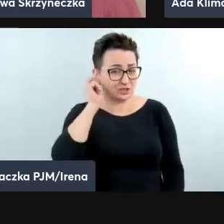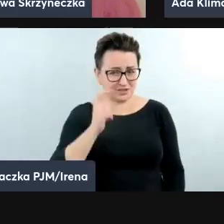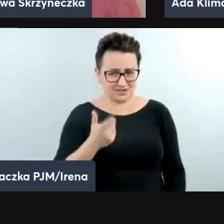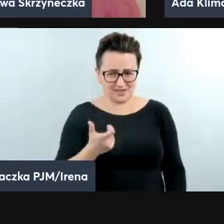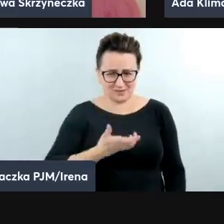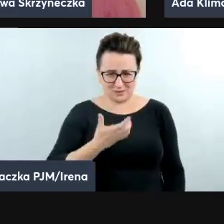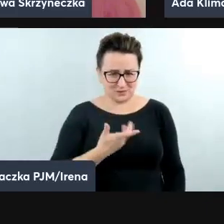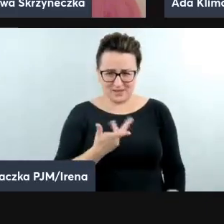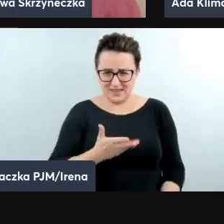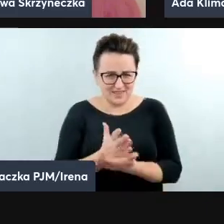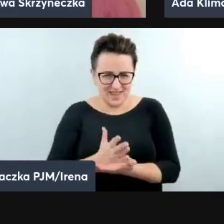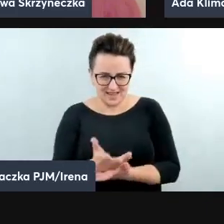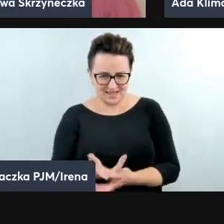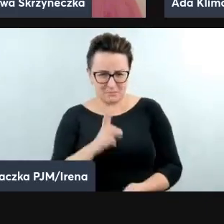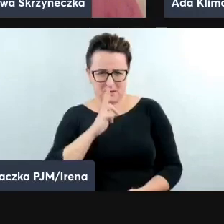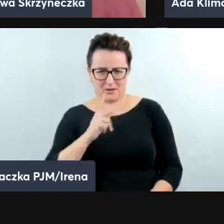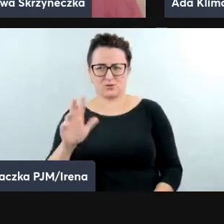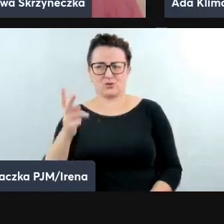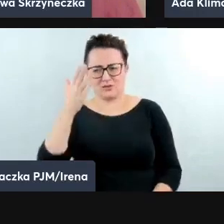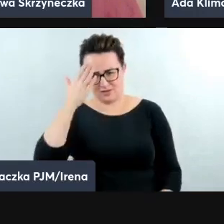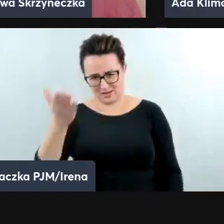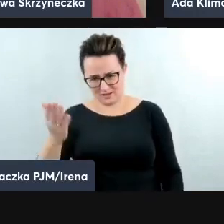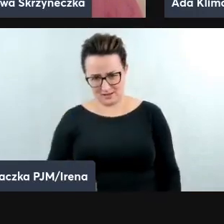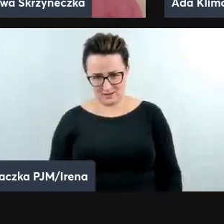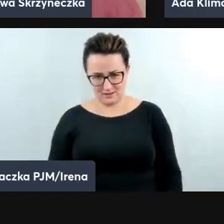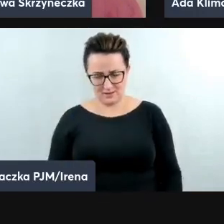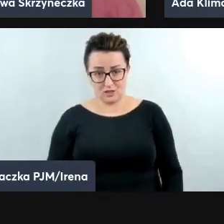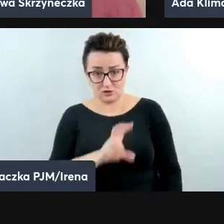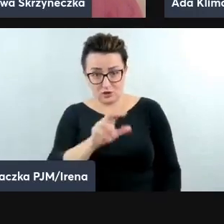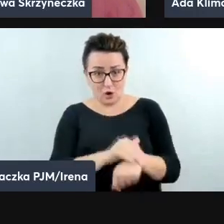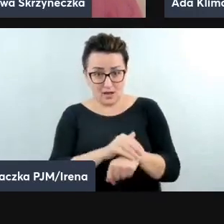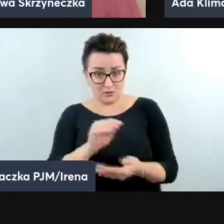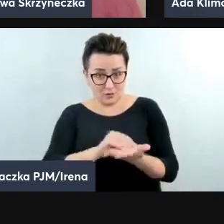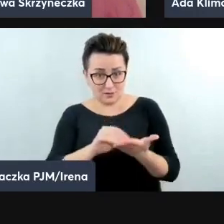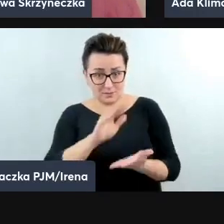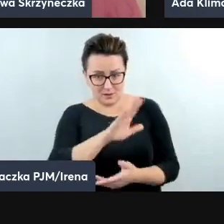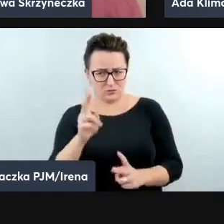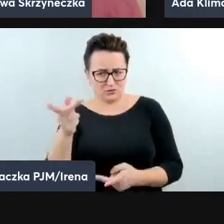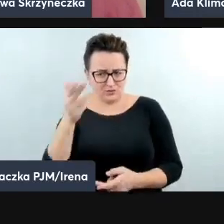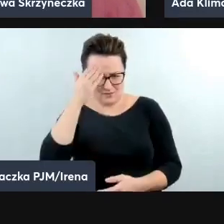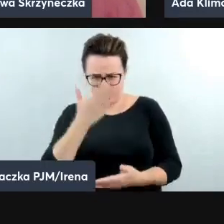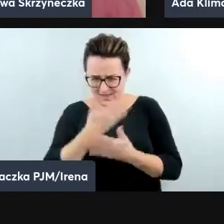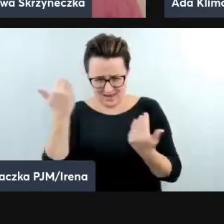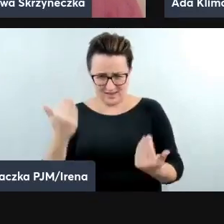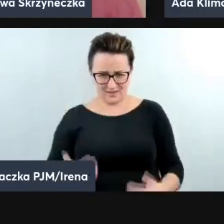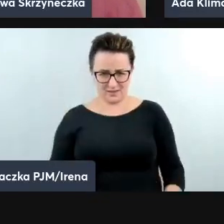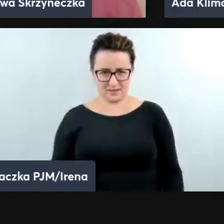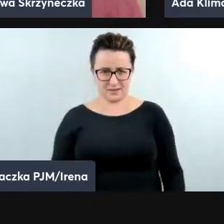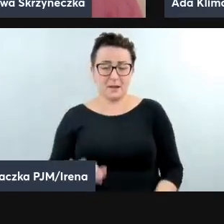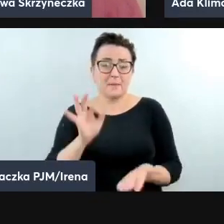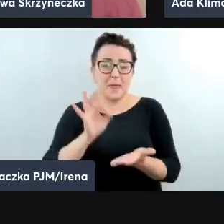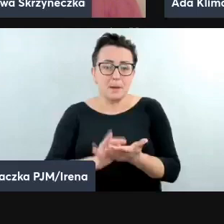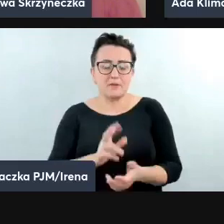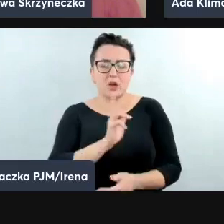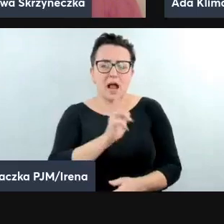może wiedzieć na temat tego, czy jej koleżanki menstruują? No przecież nic, tak? No oprócz tego, że tak, no każdy w swoim momencie, no ale ją boli, że ona